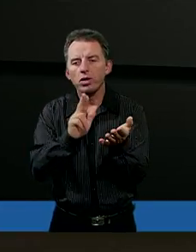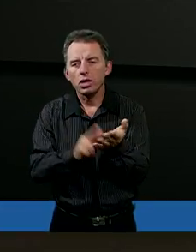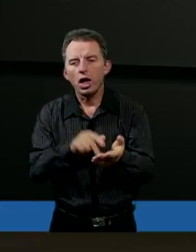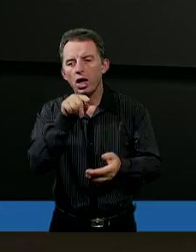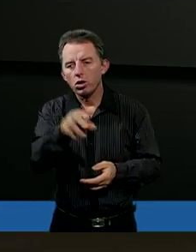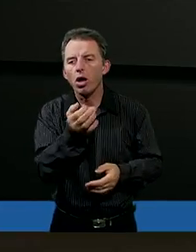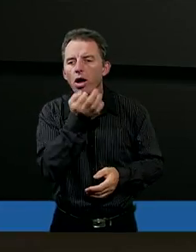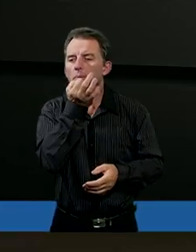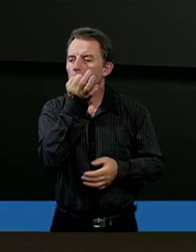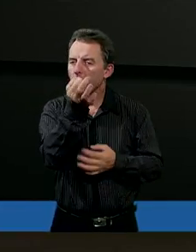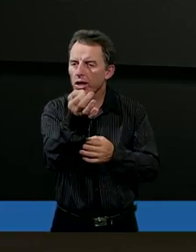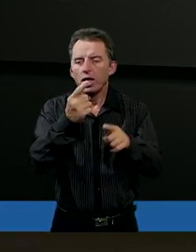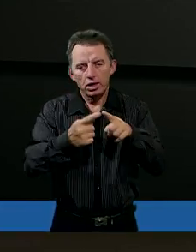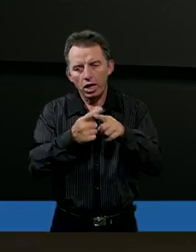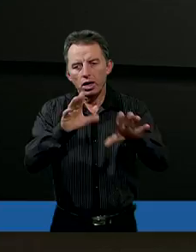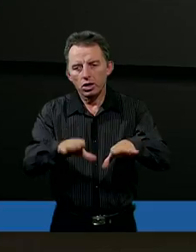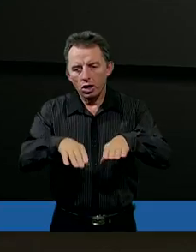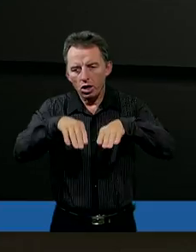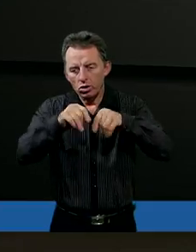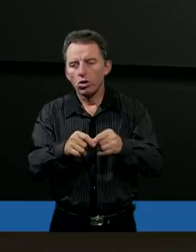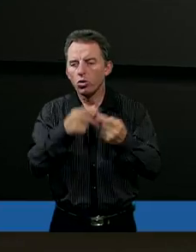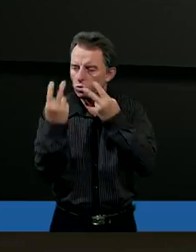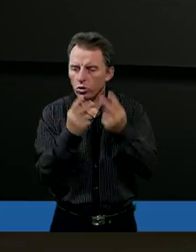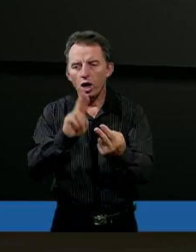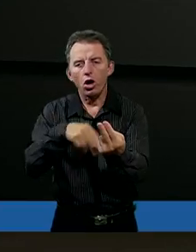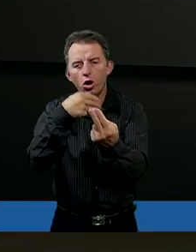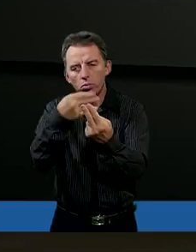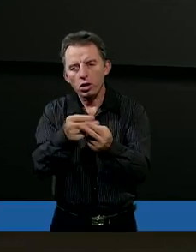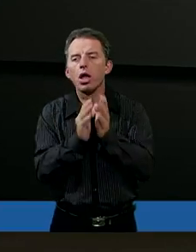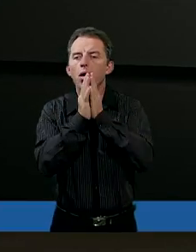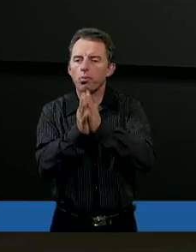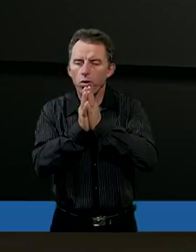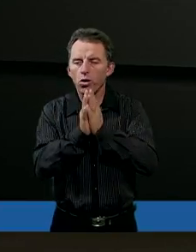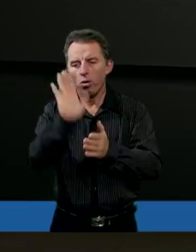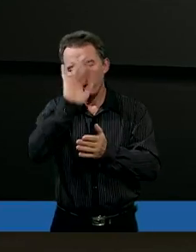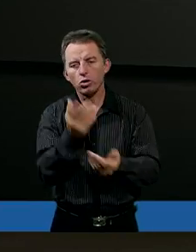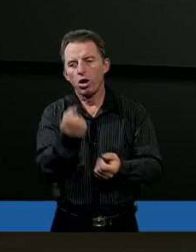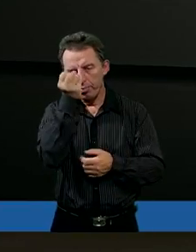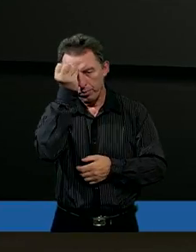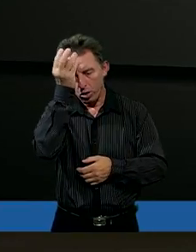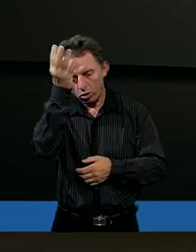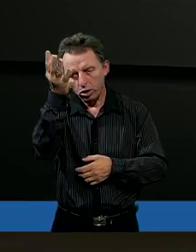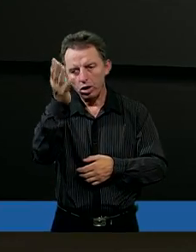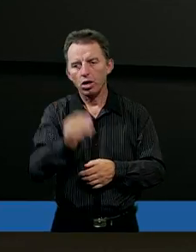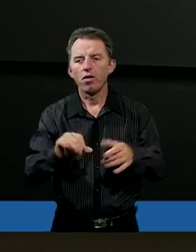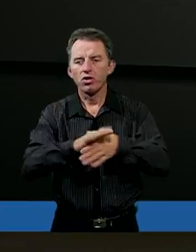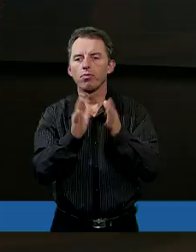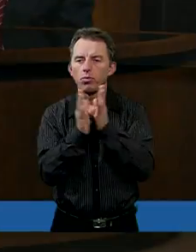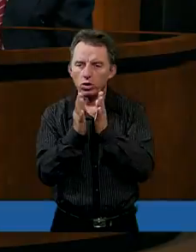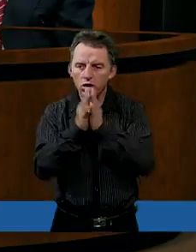to pytanie, ale zanim zaczniemy szukać tych odpowiedzi, poprosimy o Bożą mądrość w